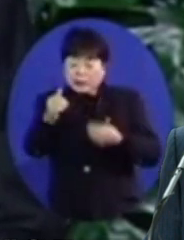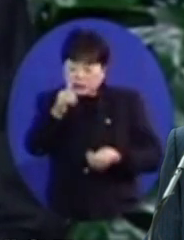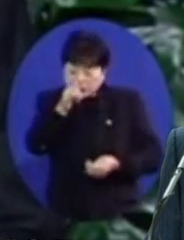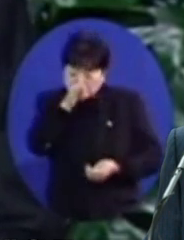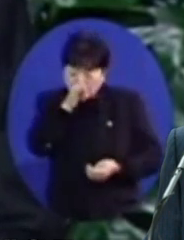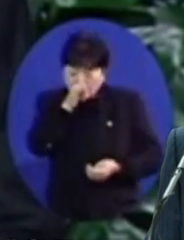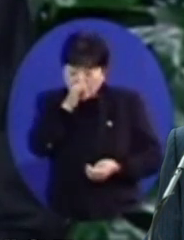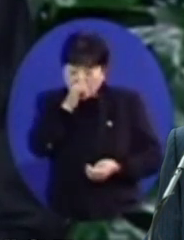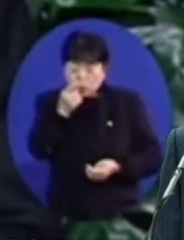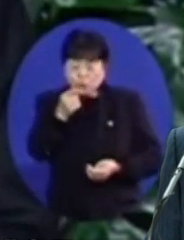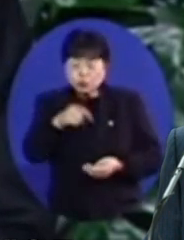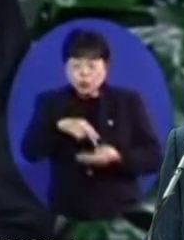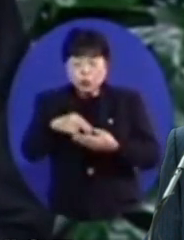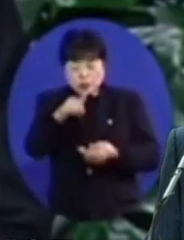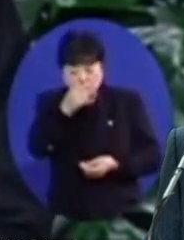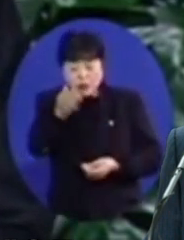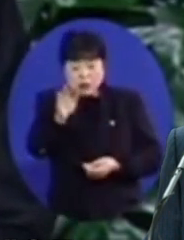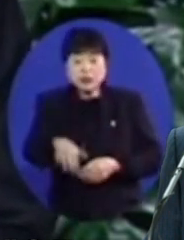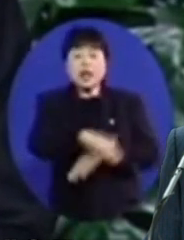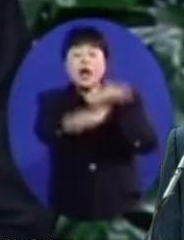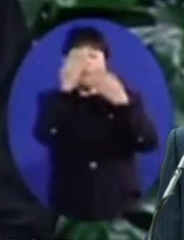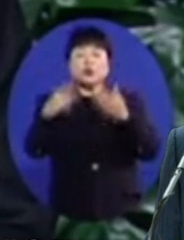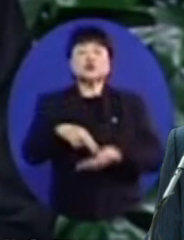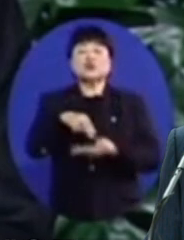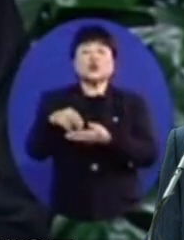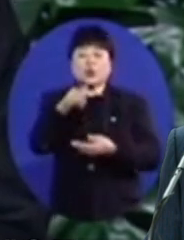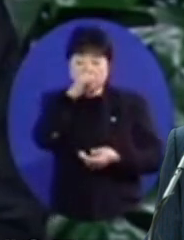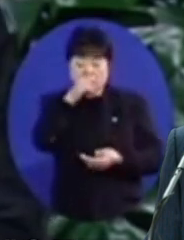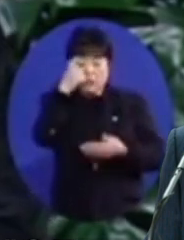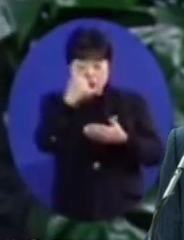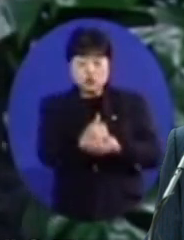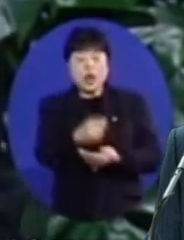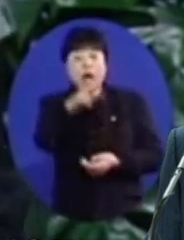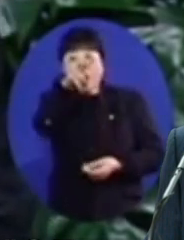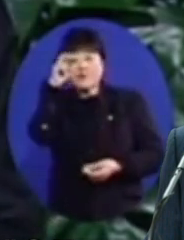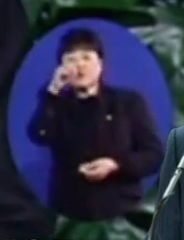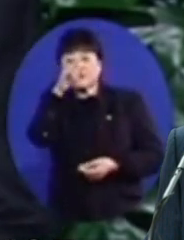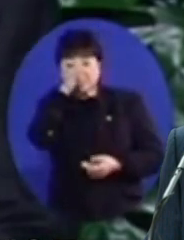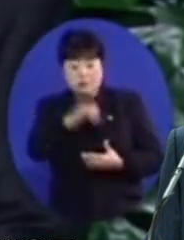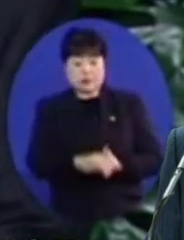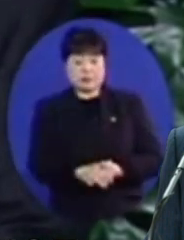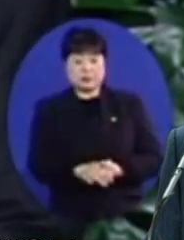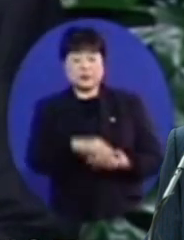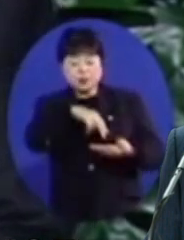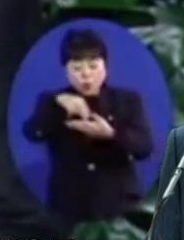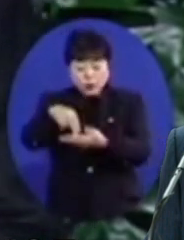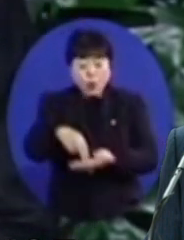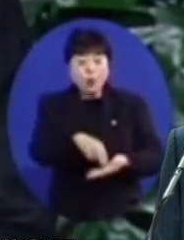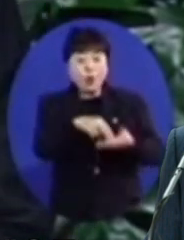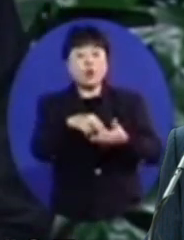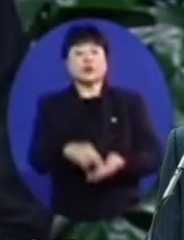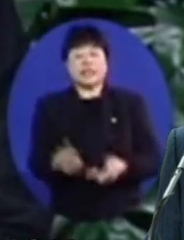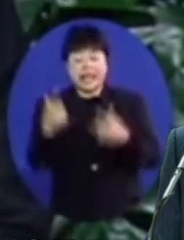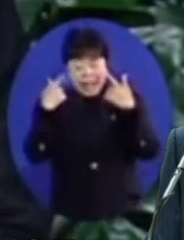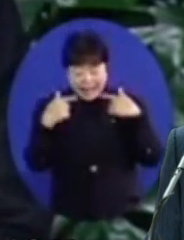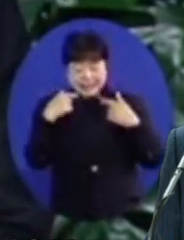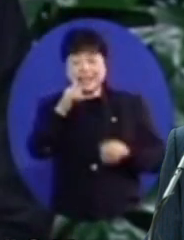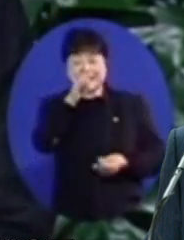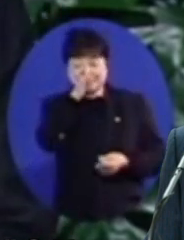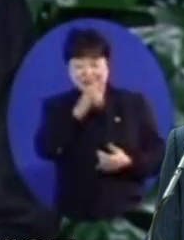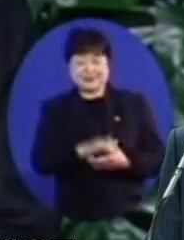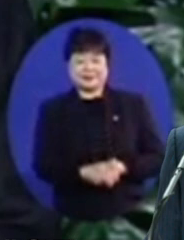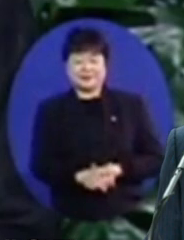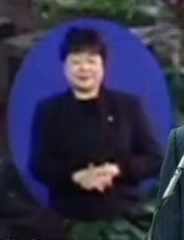고독을 당할지 모르겠습니다 그러나 모두 다 고독한 것입니다 죄와 미움이 있는 세상에 고독은 항상 있는 것입니다